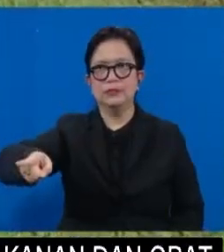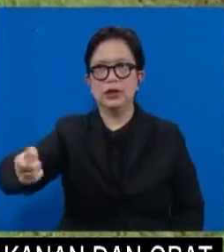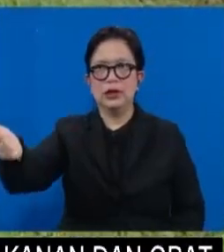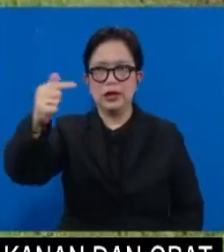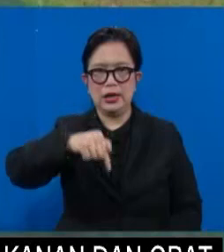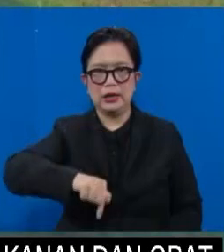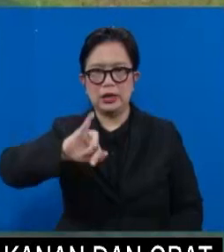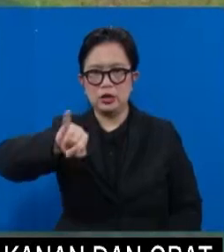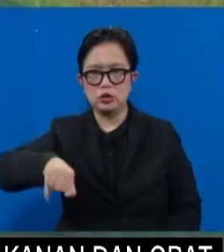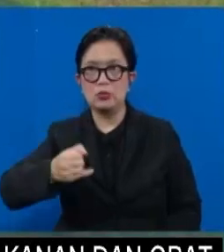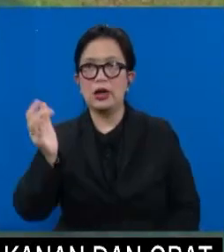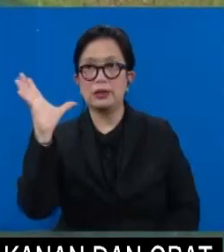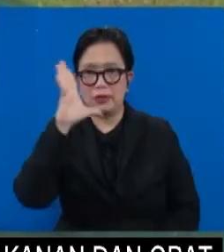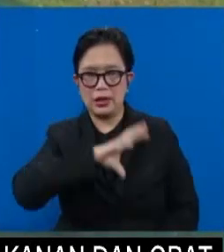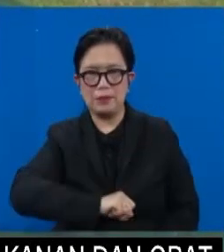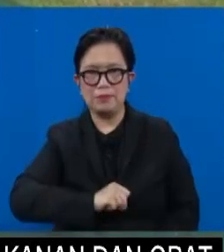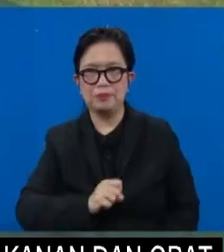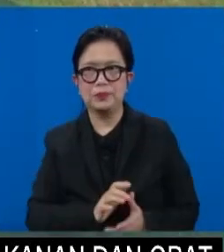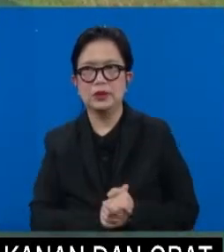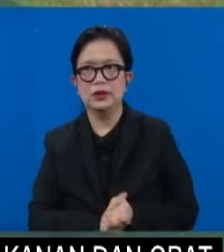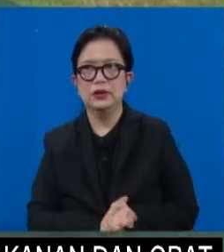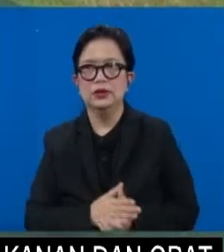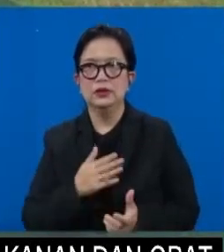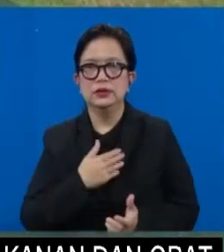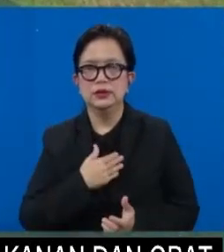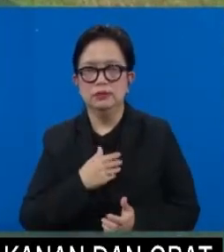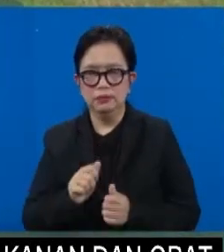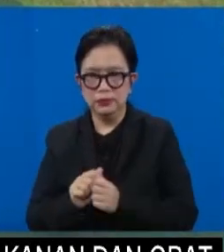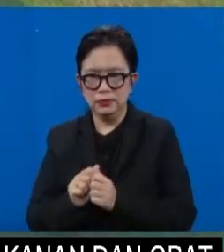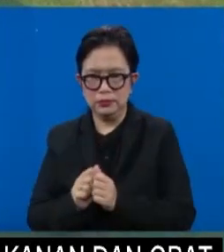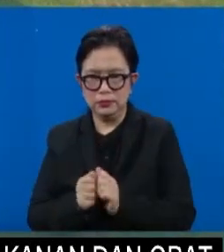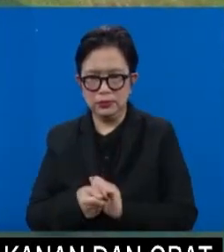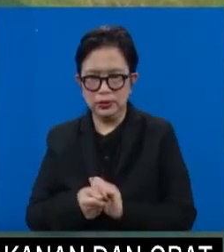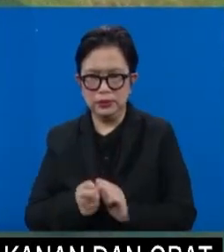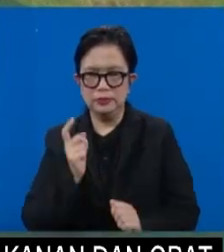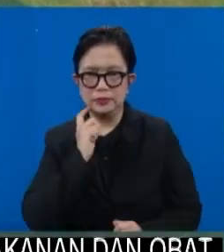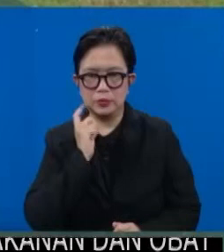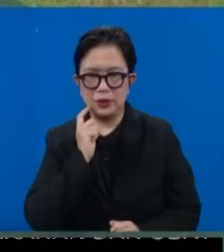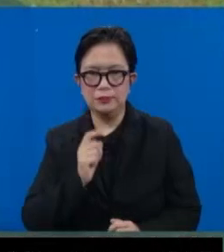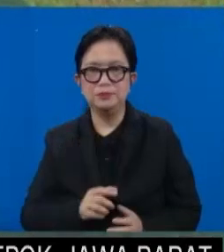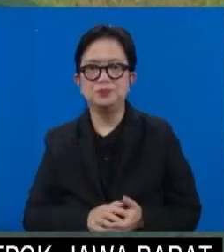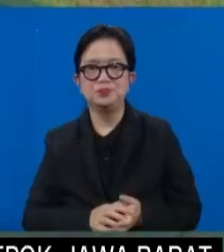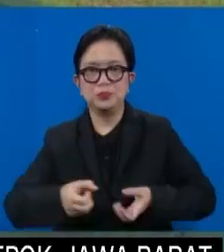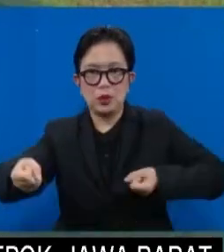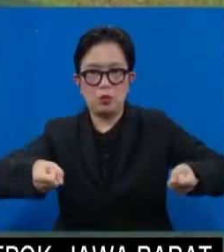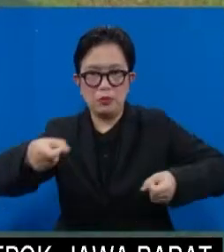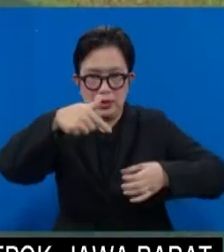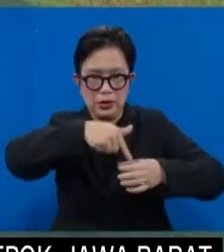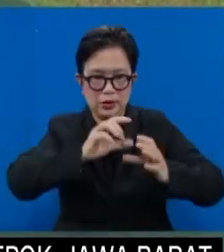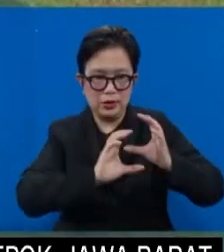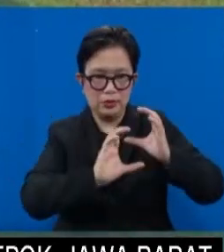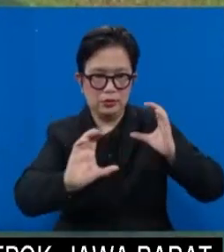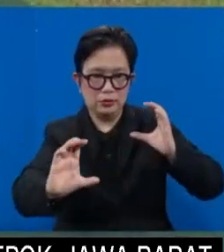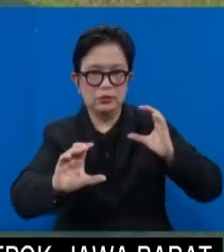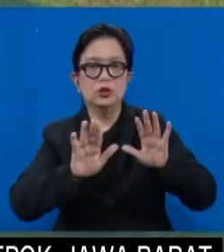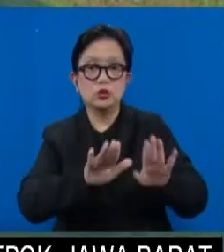malam. Itu terungkapnya berarti waktu sampling itu? Ya, waktu sampling, waktu mobil datang langsung dilakukan sampling,